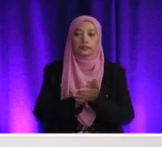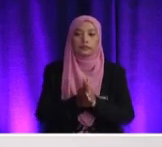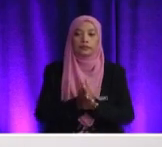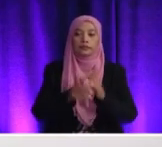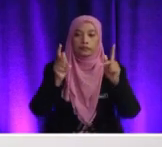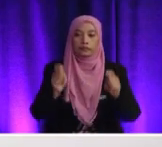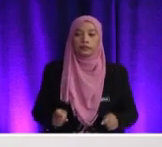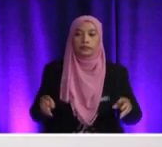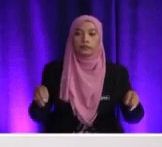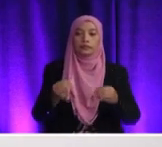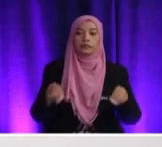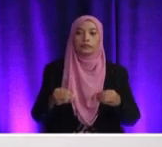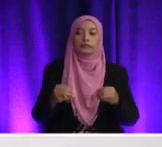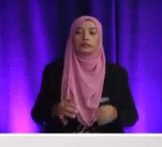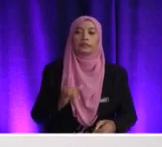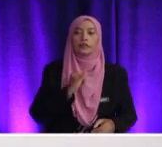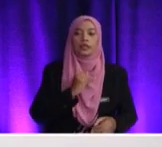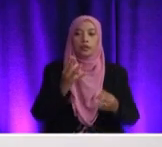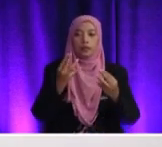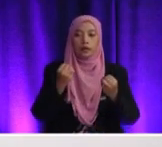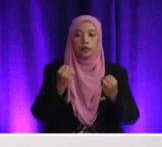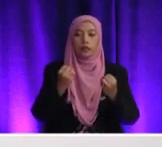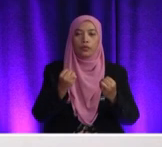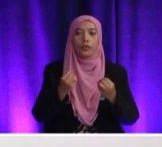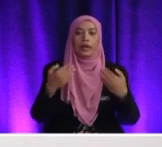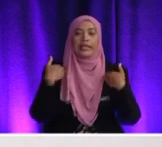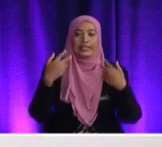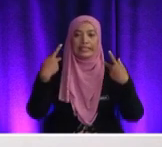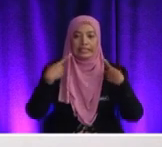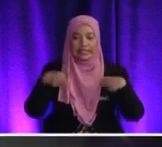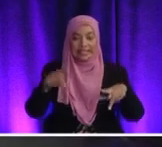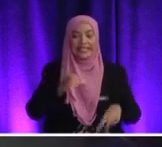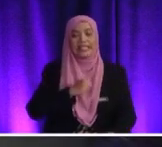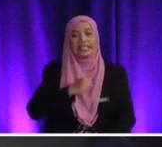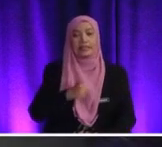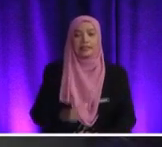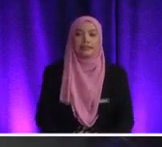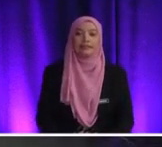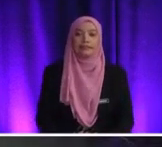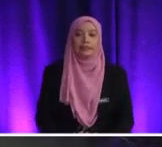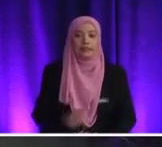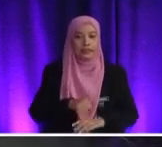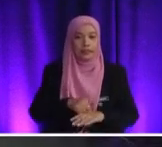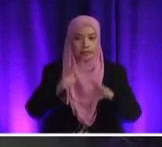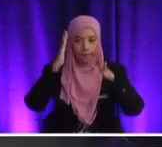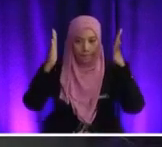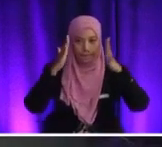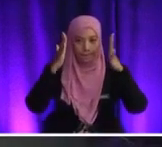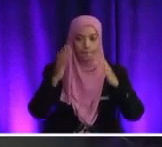Cikgu cita-cita saya enak bukan restoring di setiap Negeri dinas yeuh bye bye